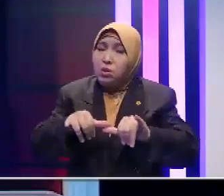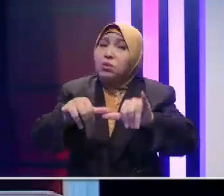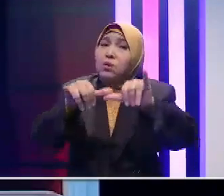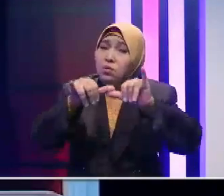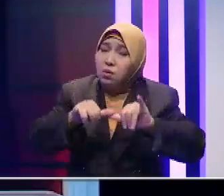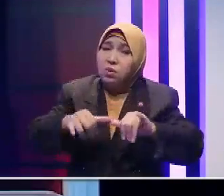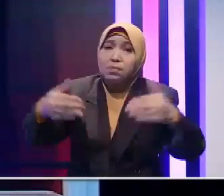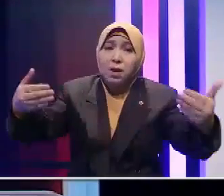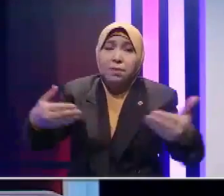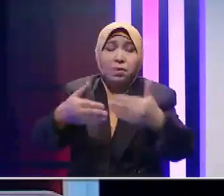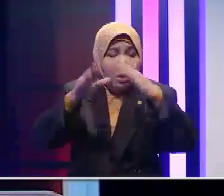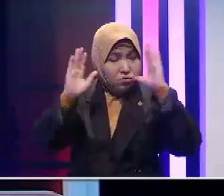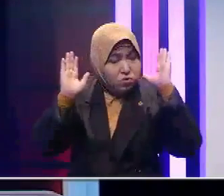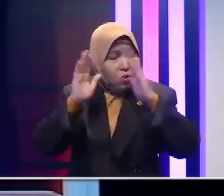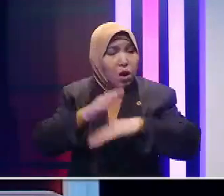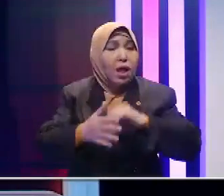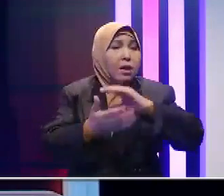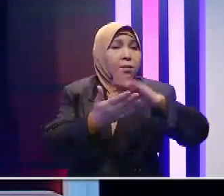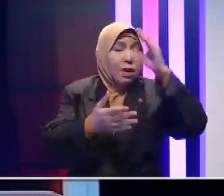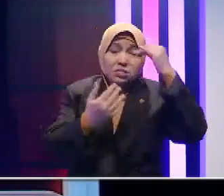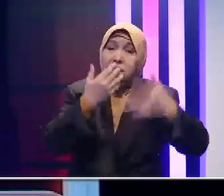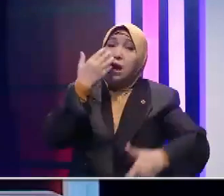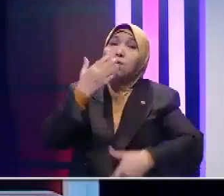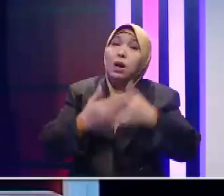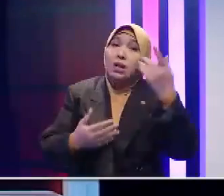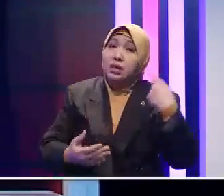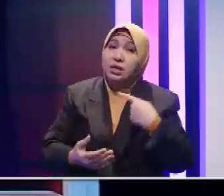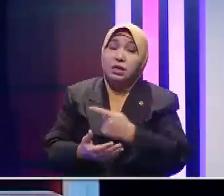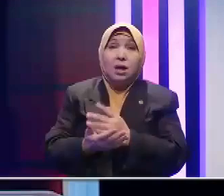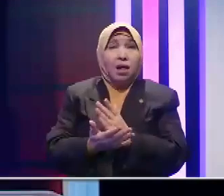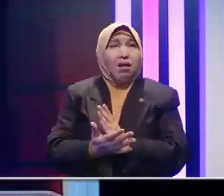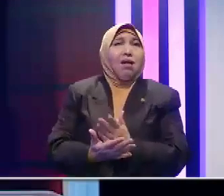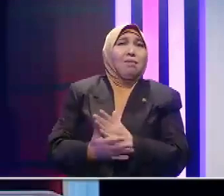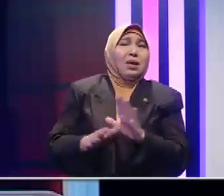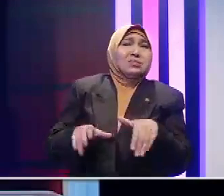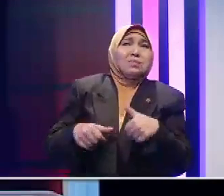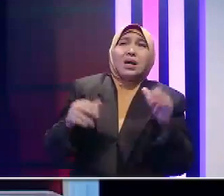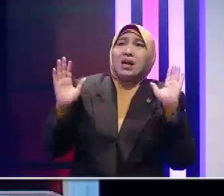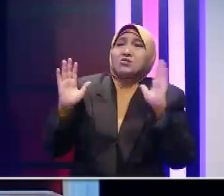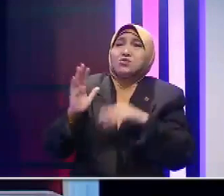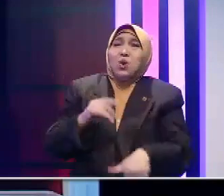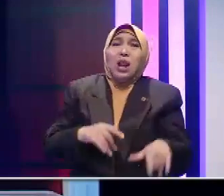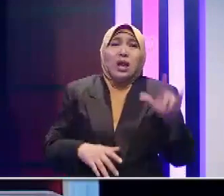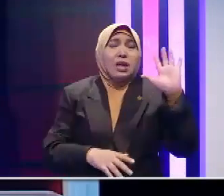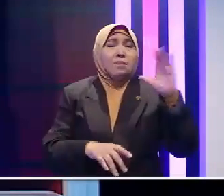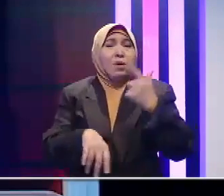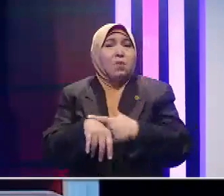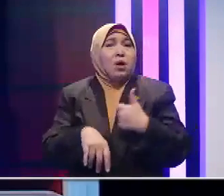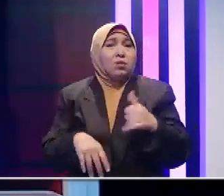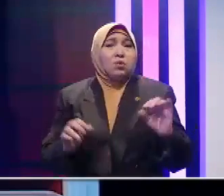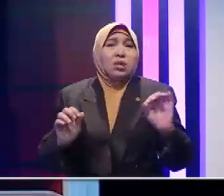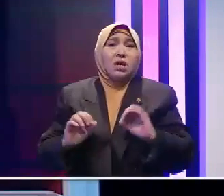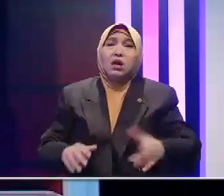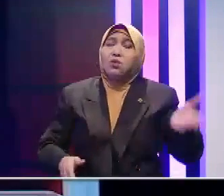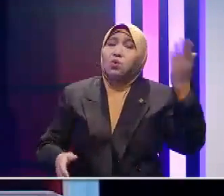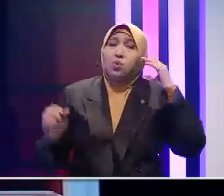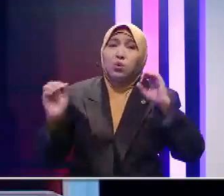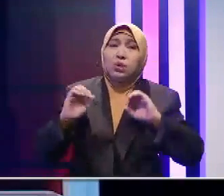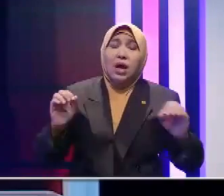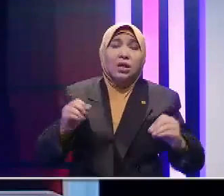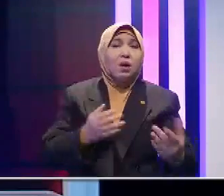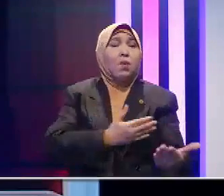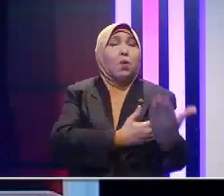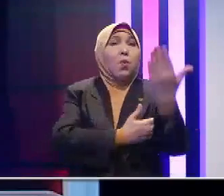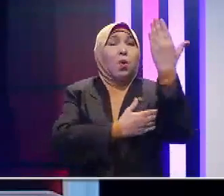kena istiqomah solat. Yalah, pada awal-awalnya lah kita goyang-goyang juga, macam mana nak solat 5 waktu. Dulu tak ada pun 5 waktu. Dulu tak ada pun nak bangun